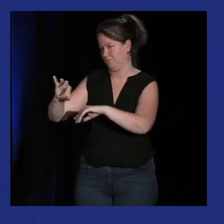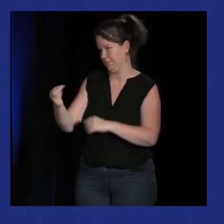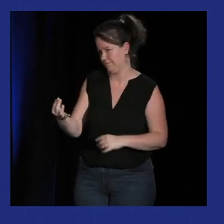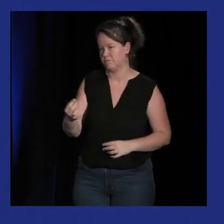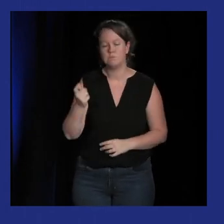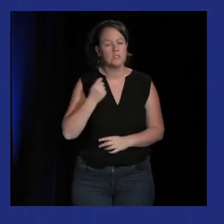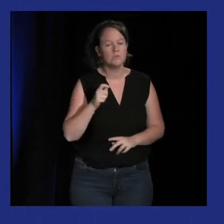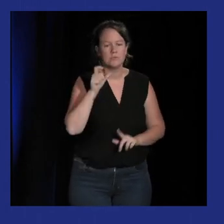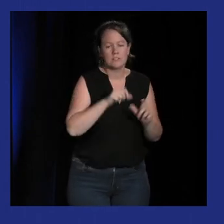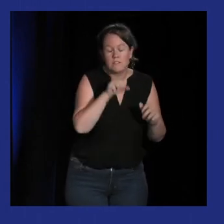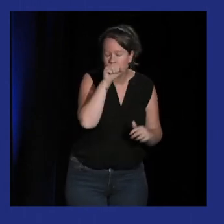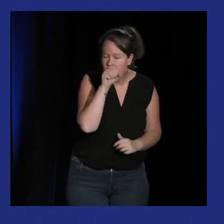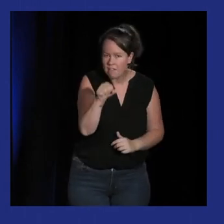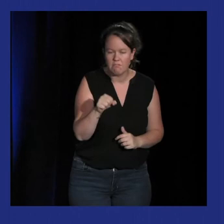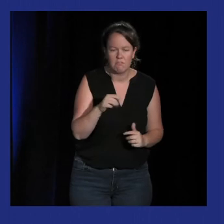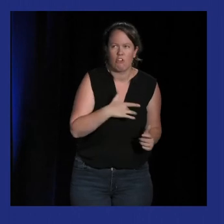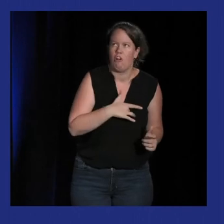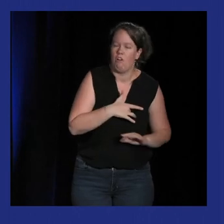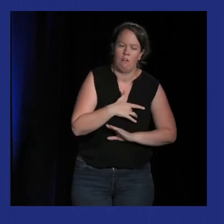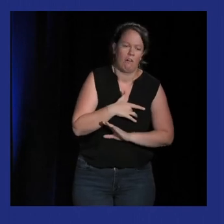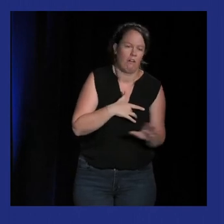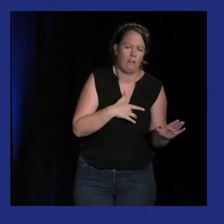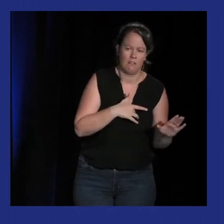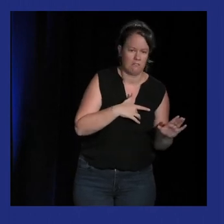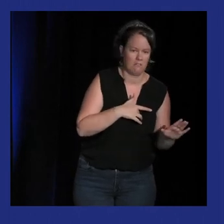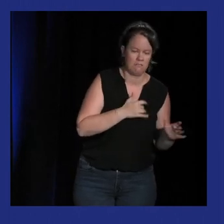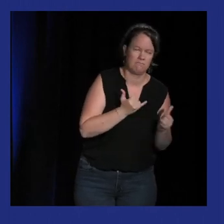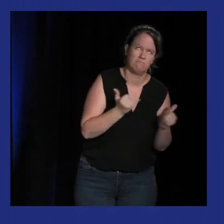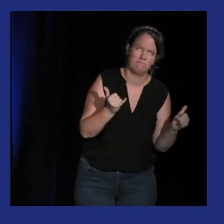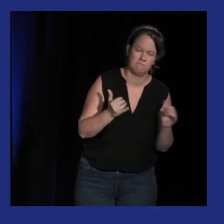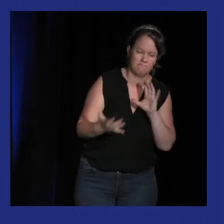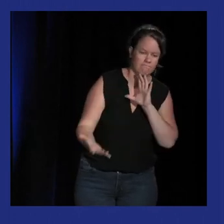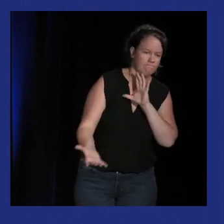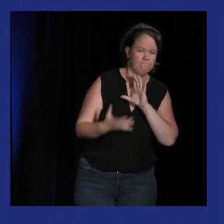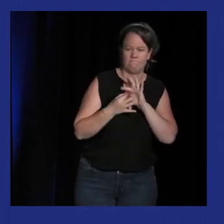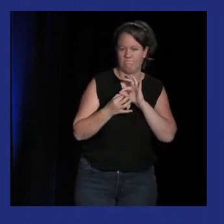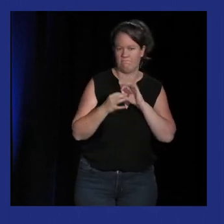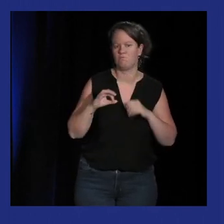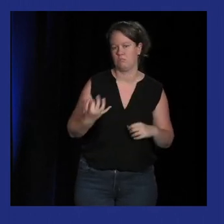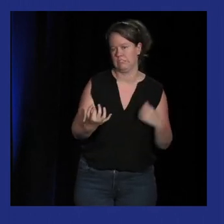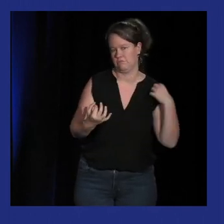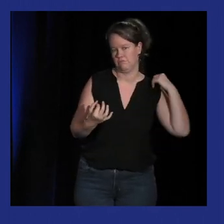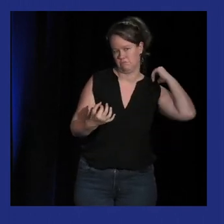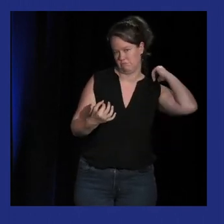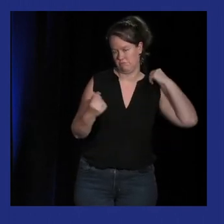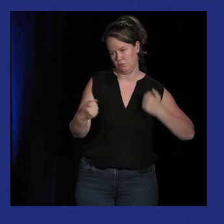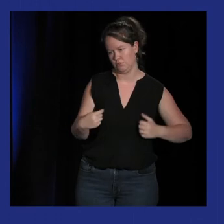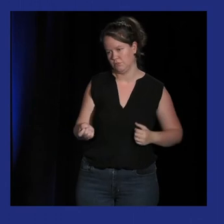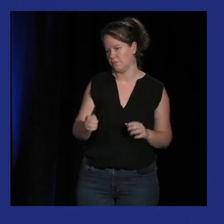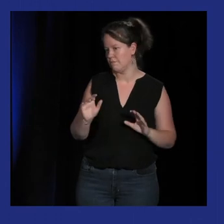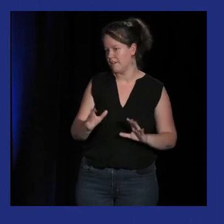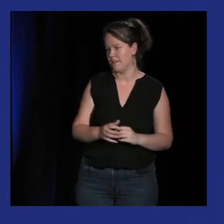fans les fans vraiment qui qui ne vivent que pour ça vont faire tout mais on a